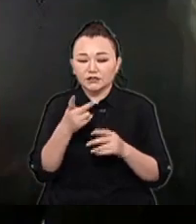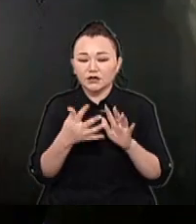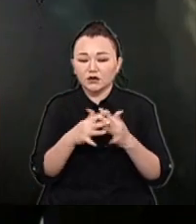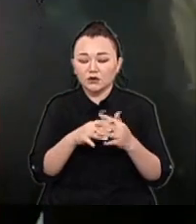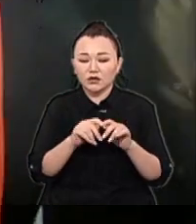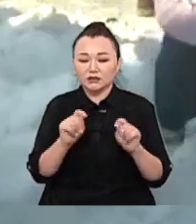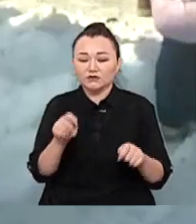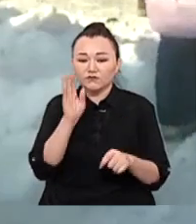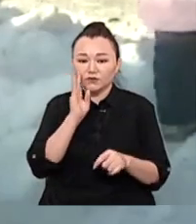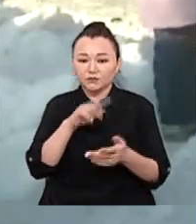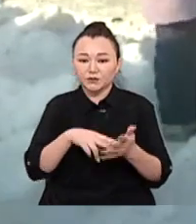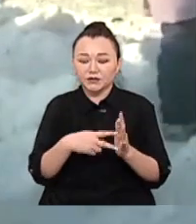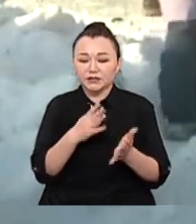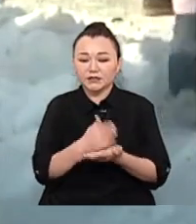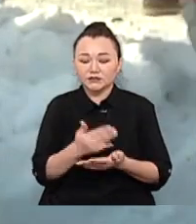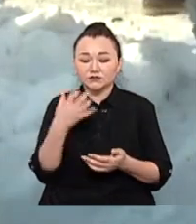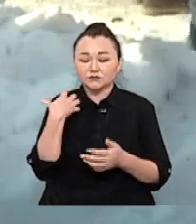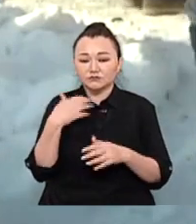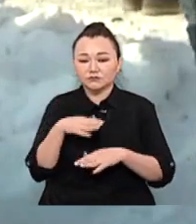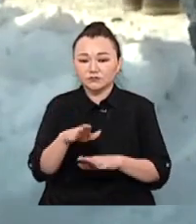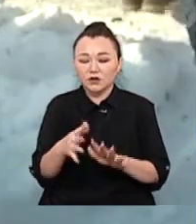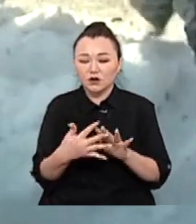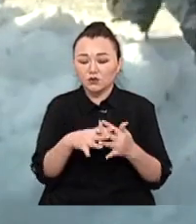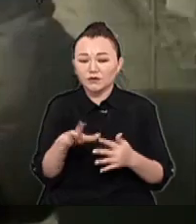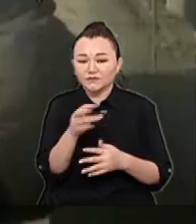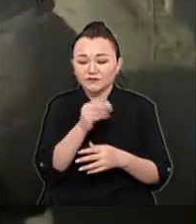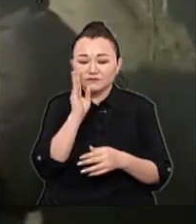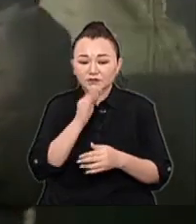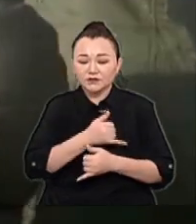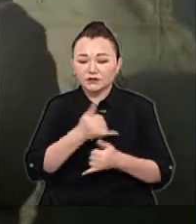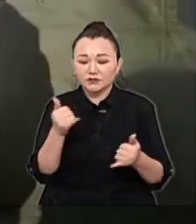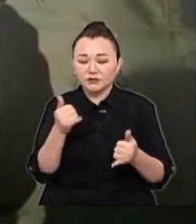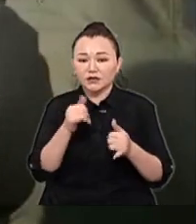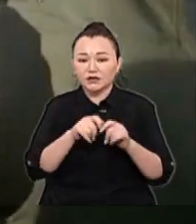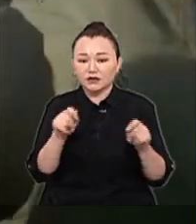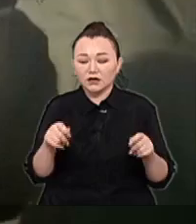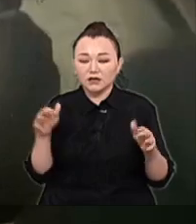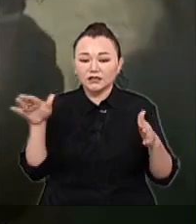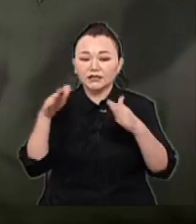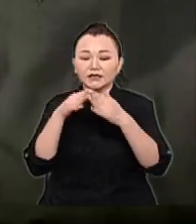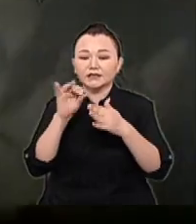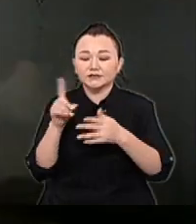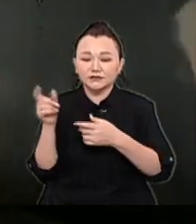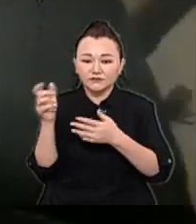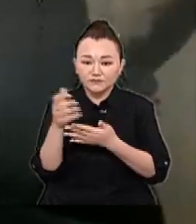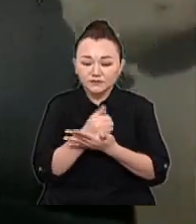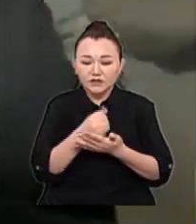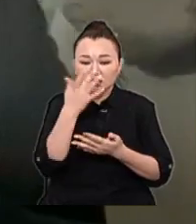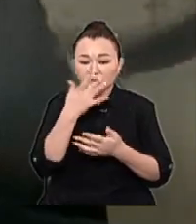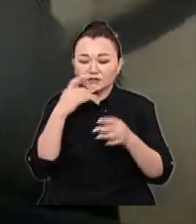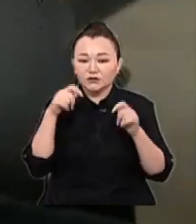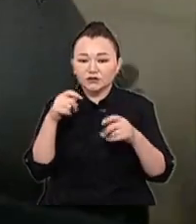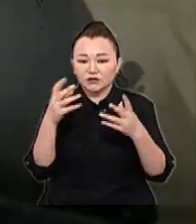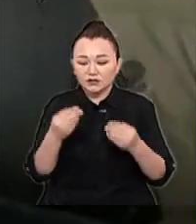беру жоспарлануда. Сондай ақ басшы орынбасары ауылдарға ауыз су ашық көздерден, яғни таудан алынатын болғандықтан жаздағы жауынды